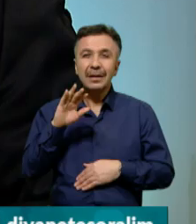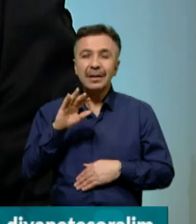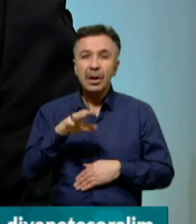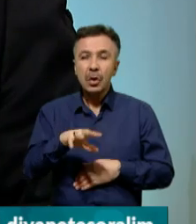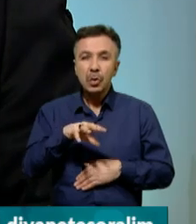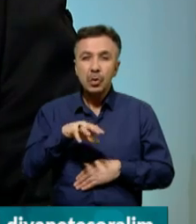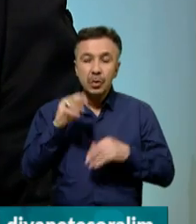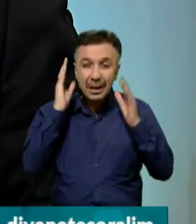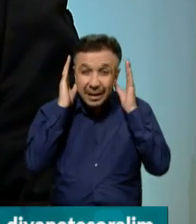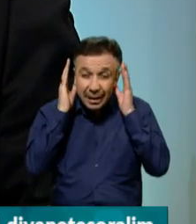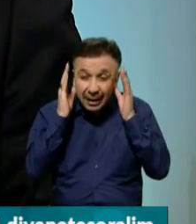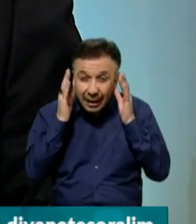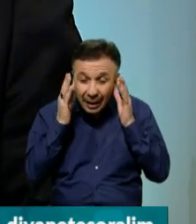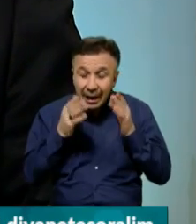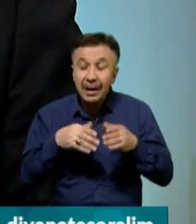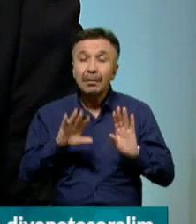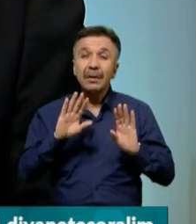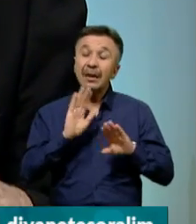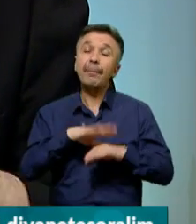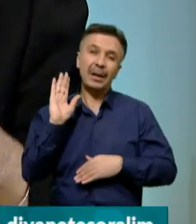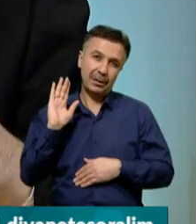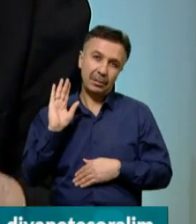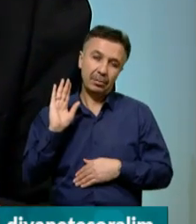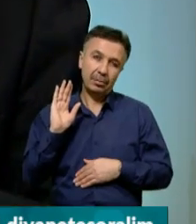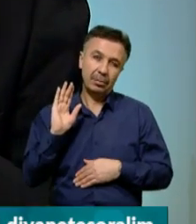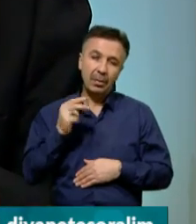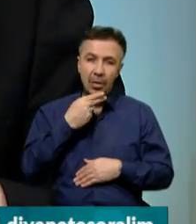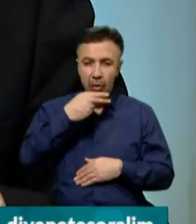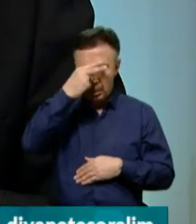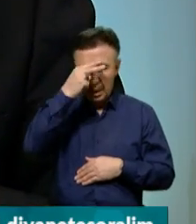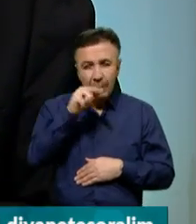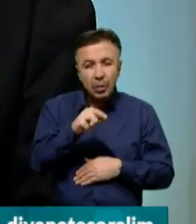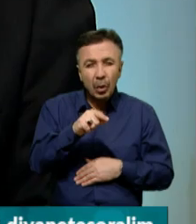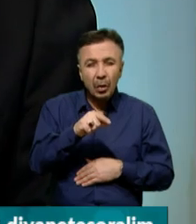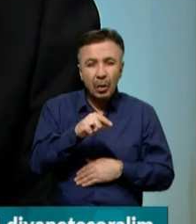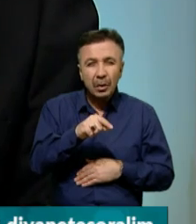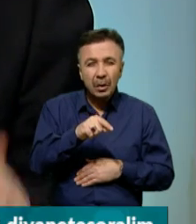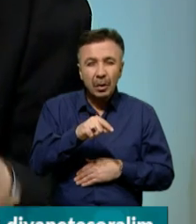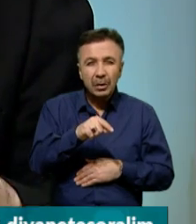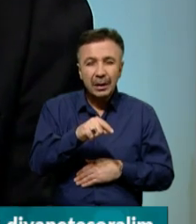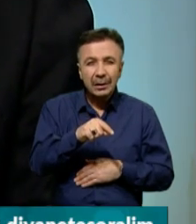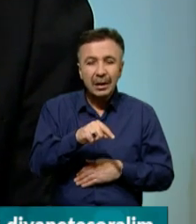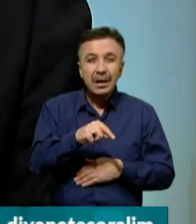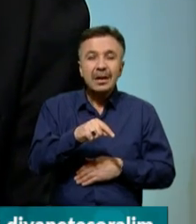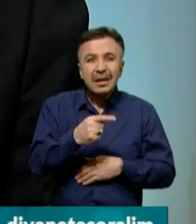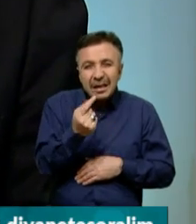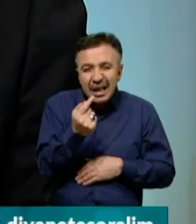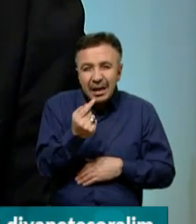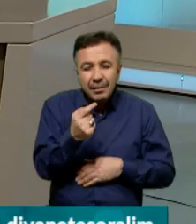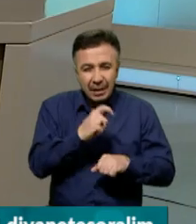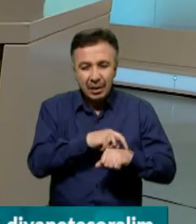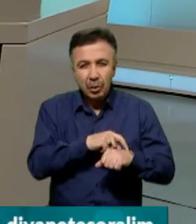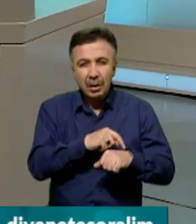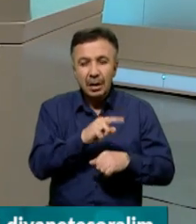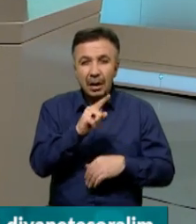Evinde kılıyordur. Vakit geniş. Diyelim ki Cuma'da o anda kılmadı, gitti iş yerine. Yarım saat sonra, bir saat sonra kıldı. Olur mu?